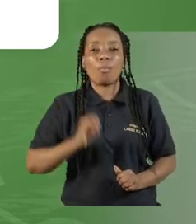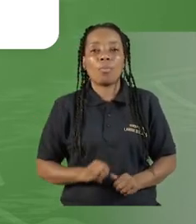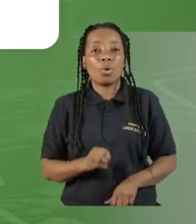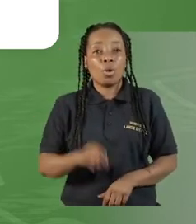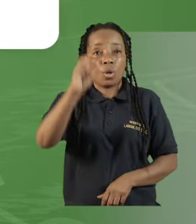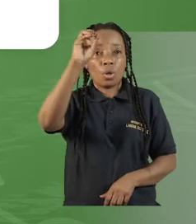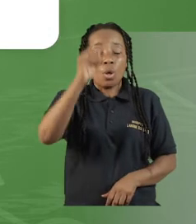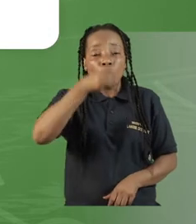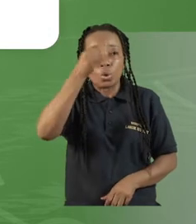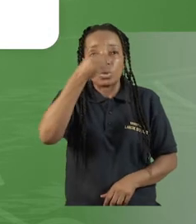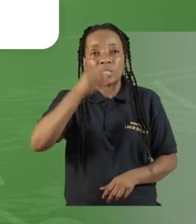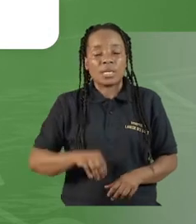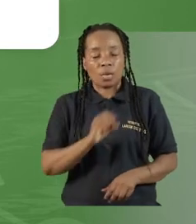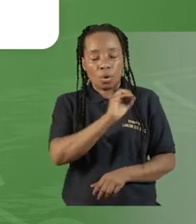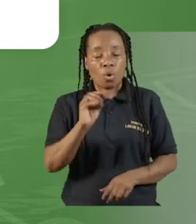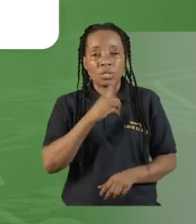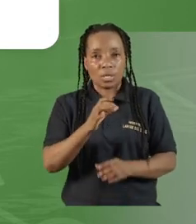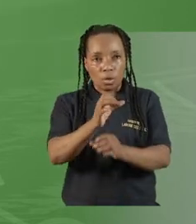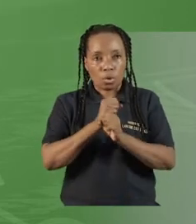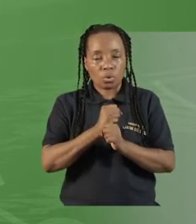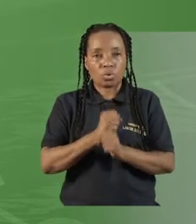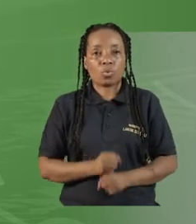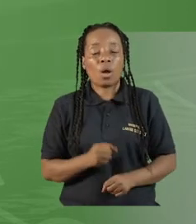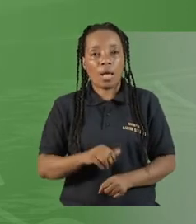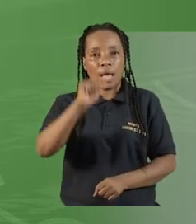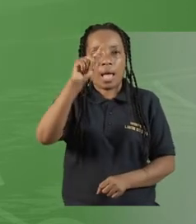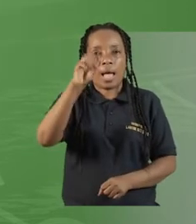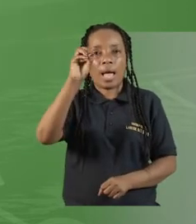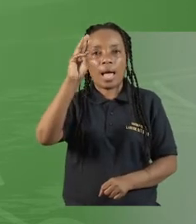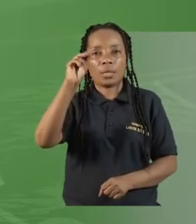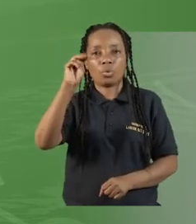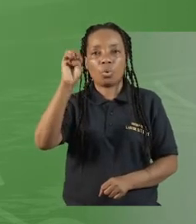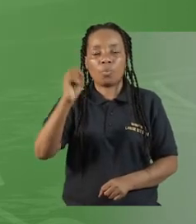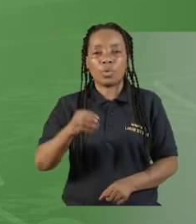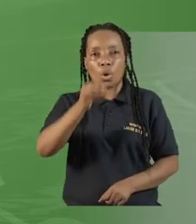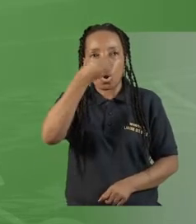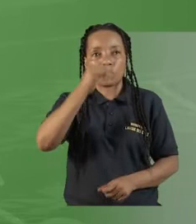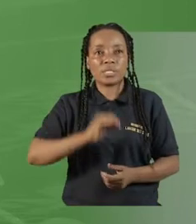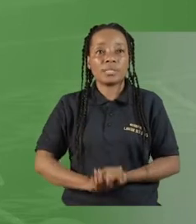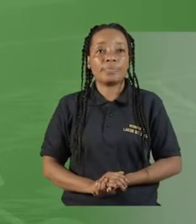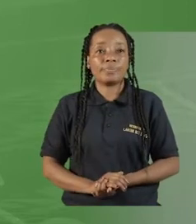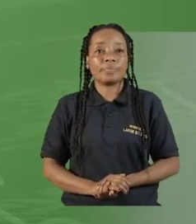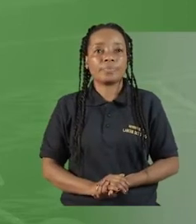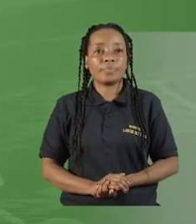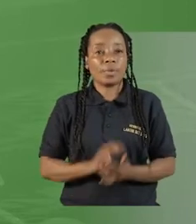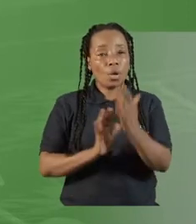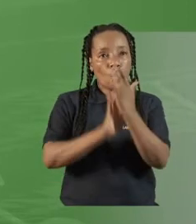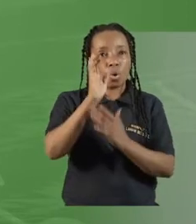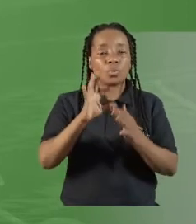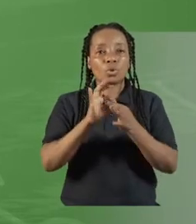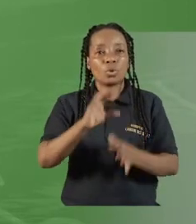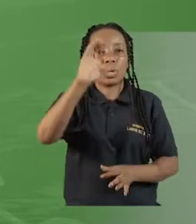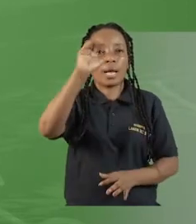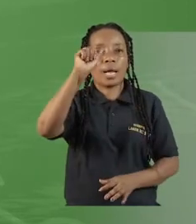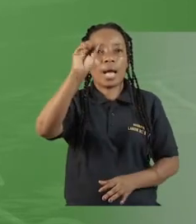gain d'atomes d'oxygène. En petit 2, autre exemple. 2.1, combustion du carbone.